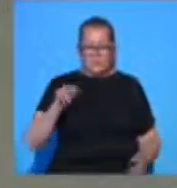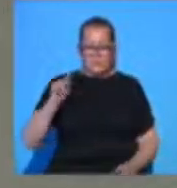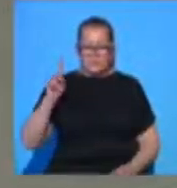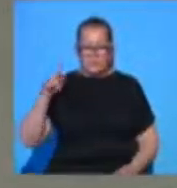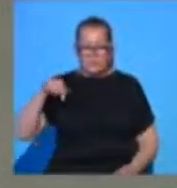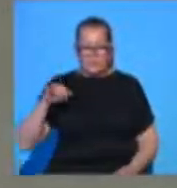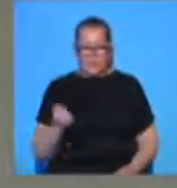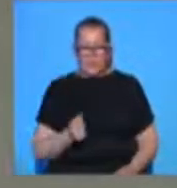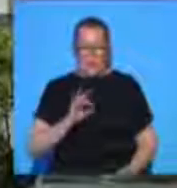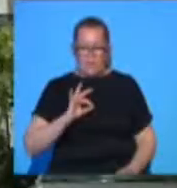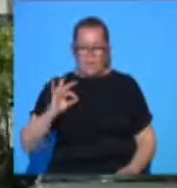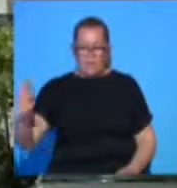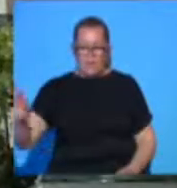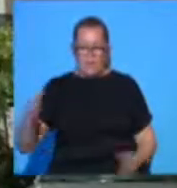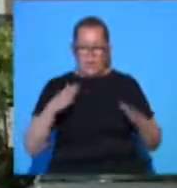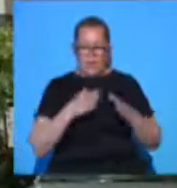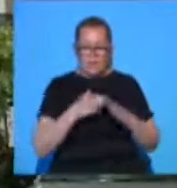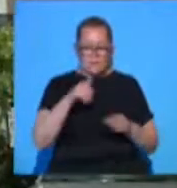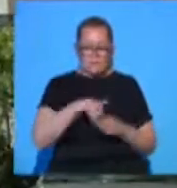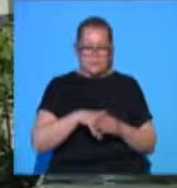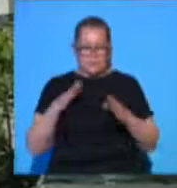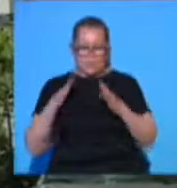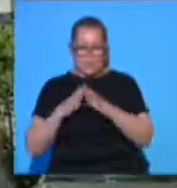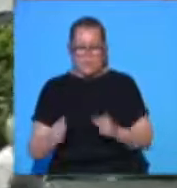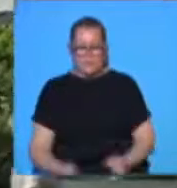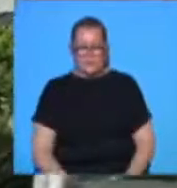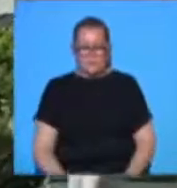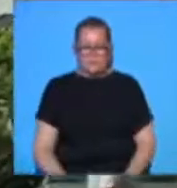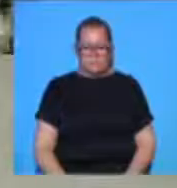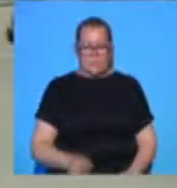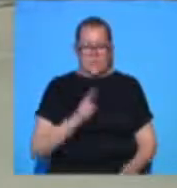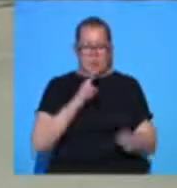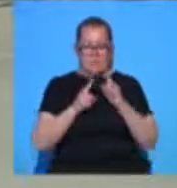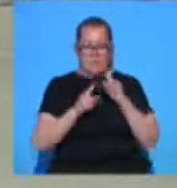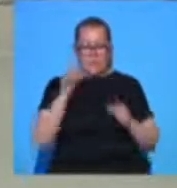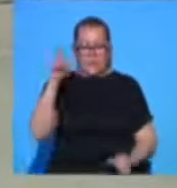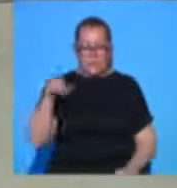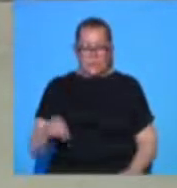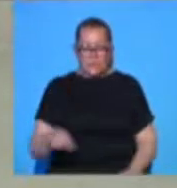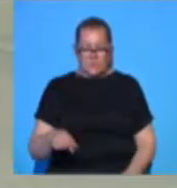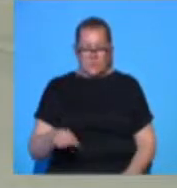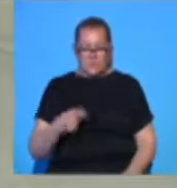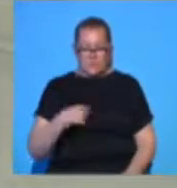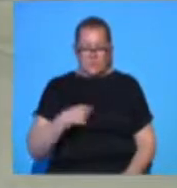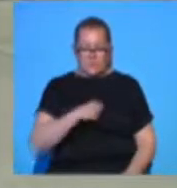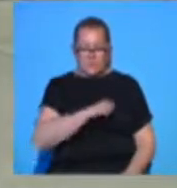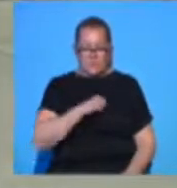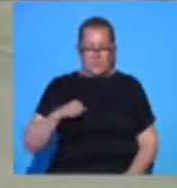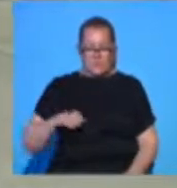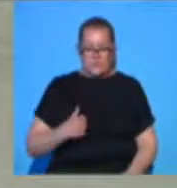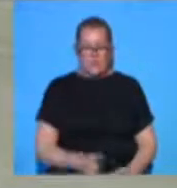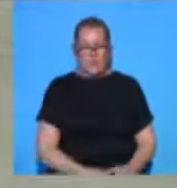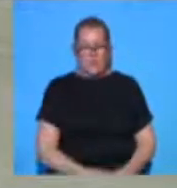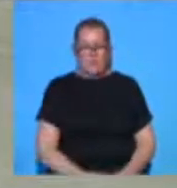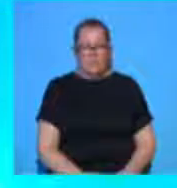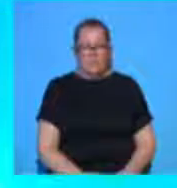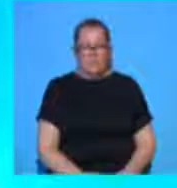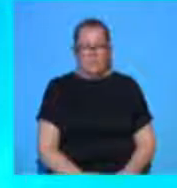mai, recenzorii vor pleca pe teren din casă în casă și vor intervieva doar persoanele care nu au reușit să se autorecenzeze.